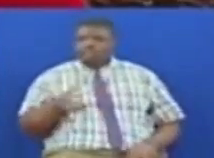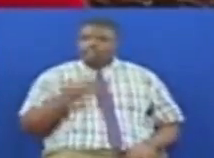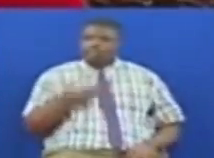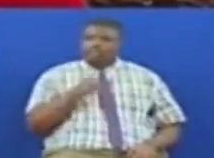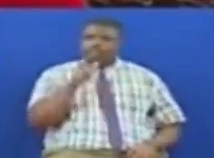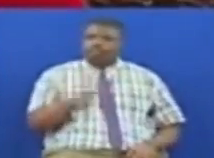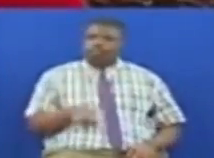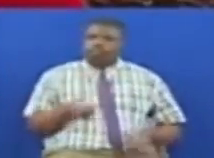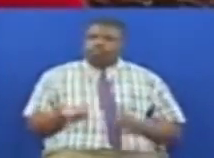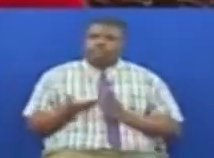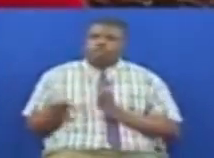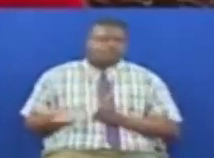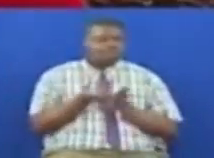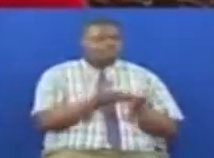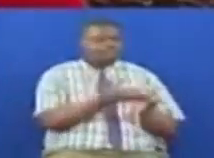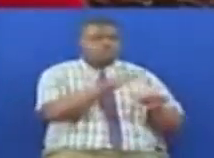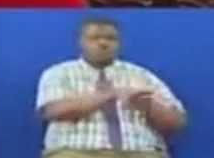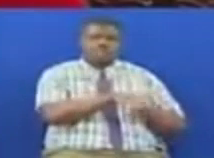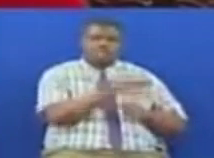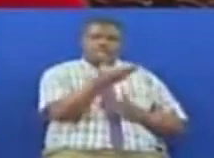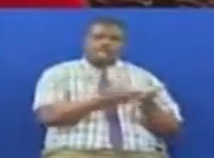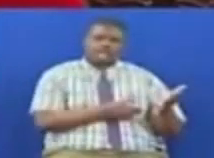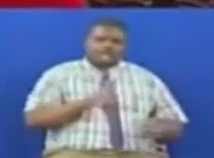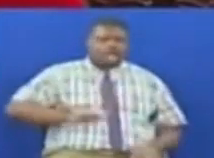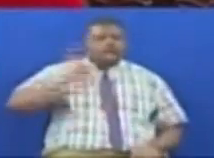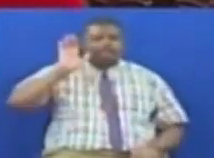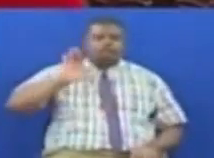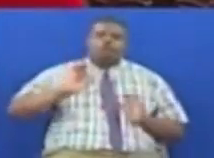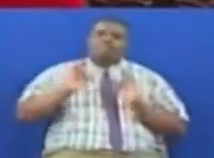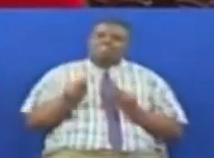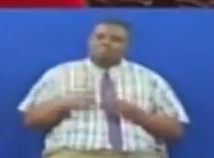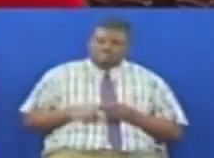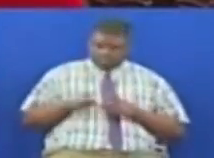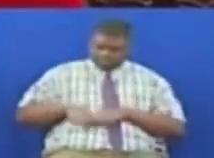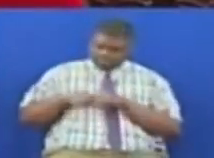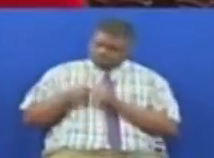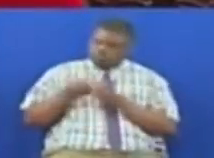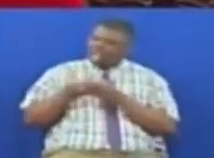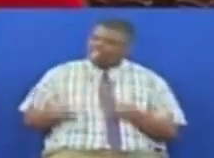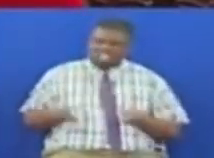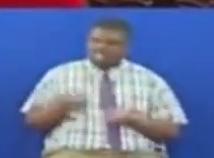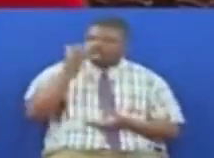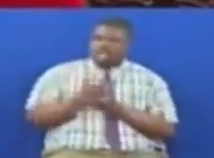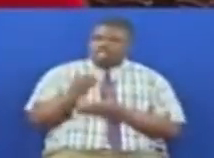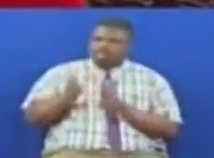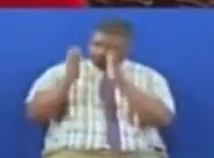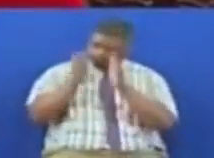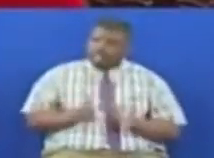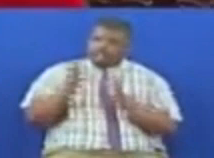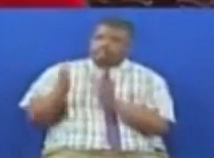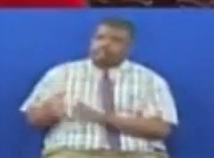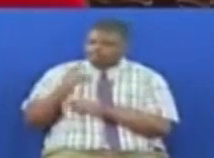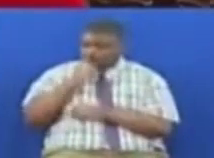mpeleka maombi mahakamani kueleza katika hati ya kiapo ni kwa namna gani ameathiriwa na uvunjaji wa haki za binadamu kama ilivyoainishwa katika ibara ya